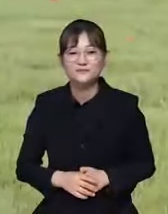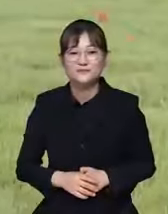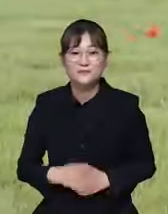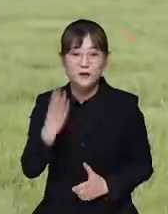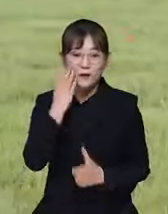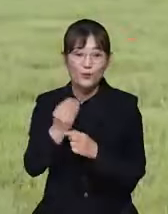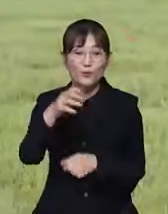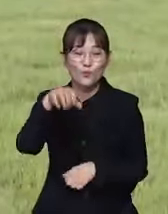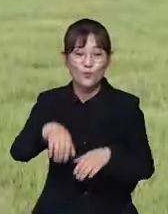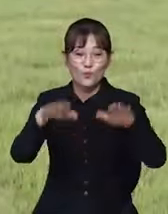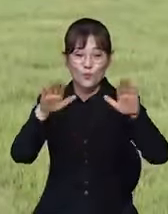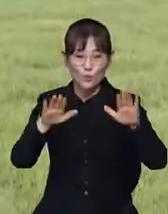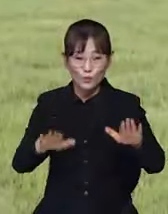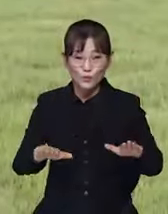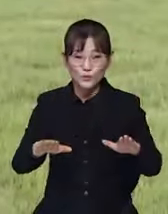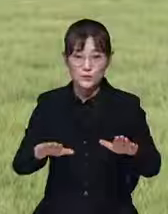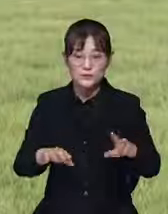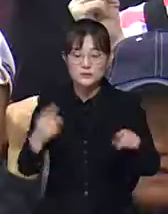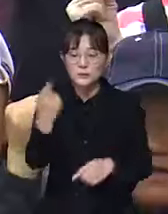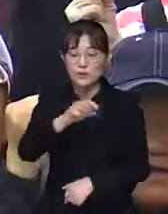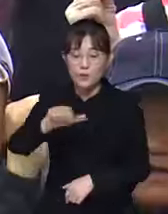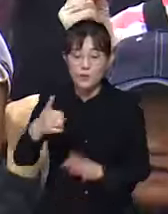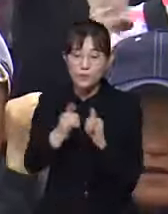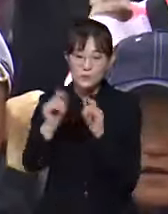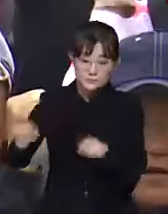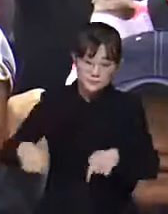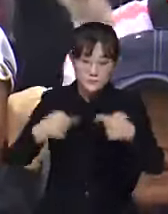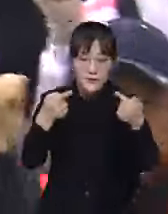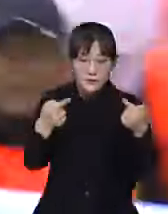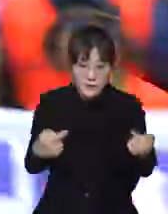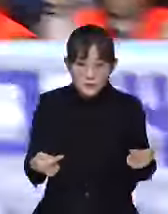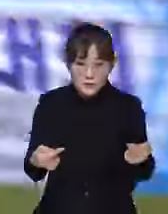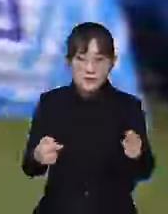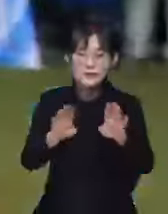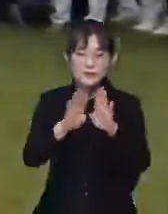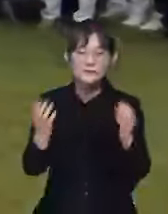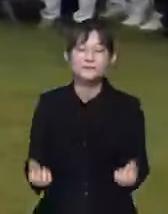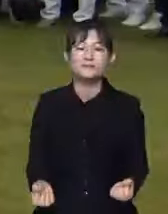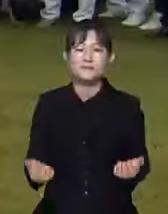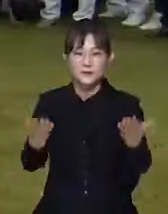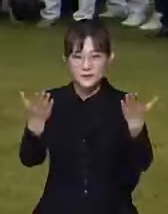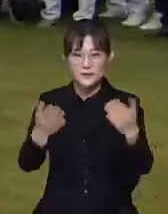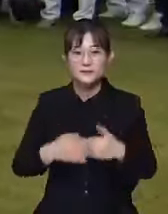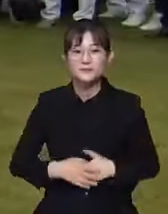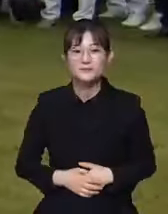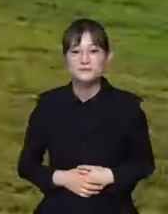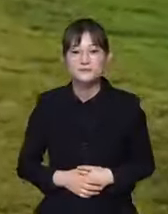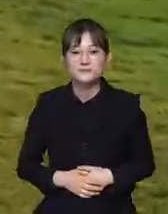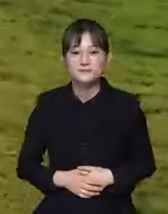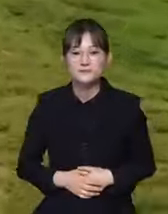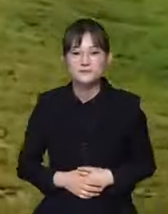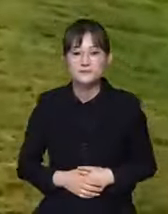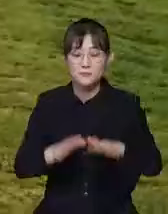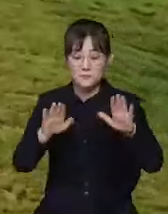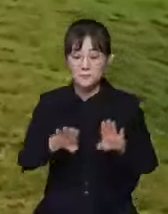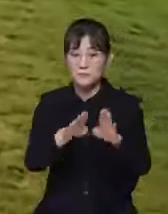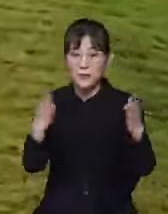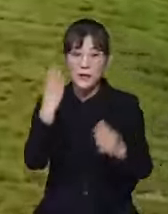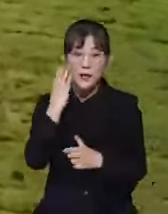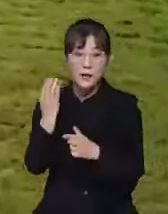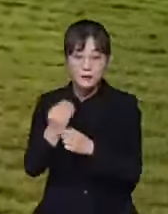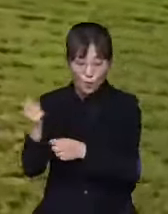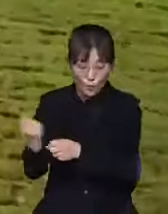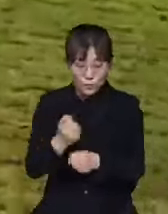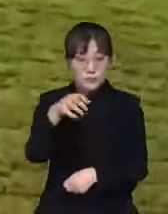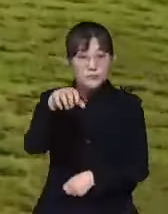화구는 오늘 화 국민 1500명이 참여한 가운데 성대한 장식을 펼쳤습니다 이번에 개장한 허순